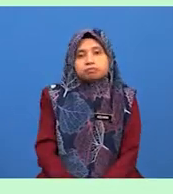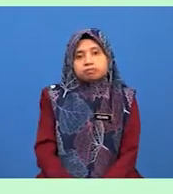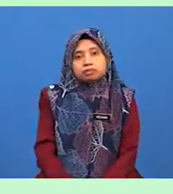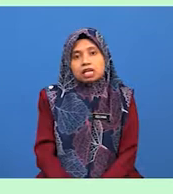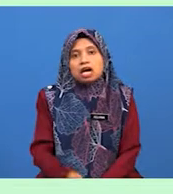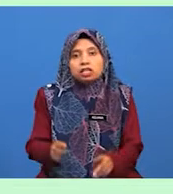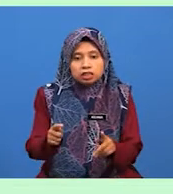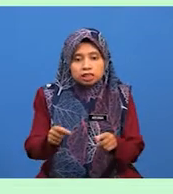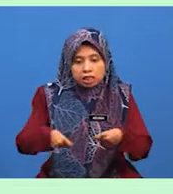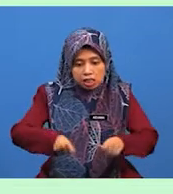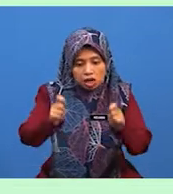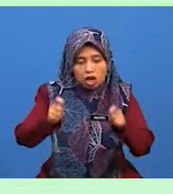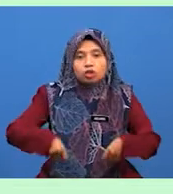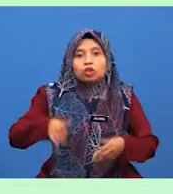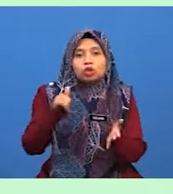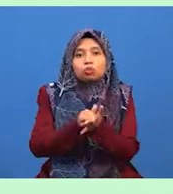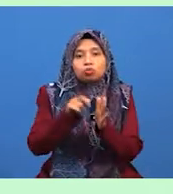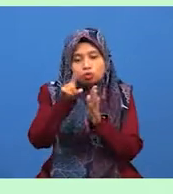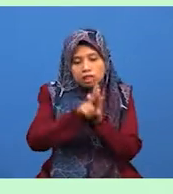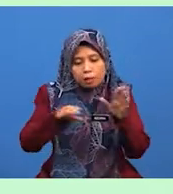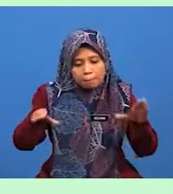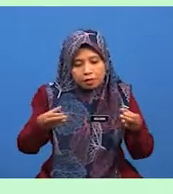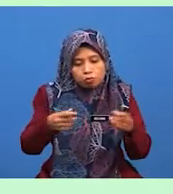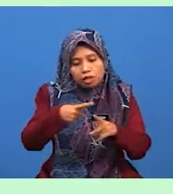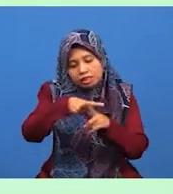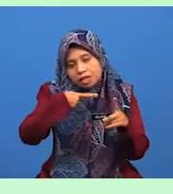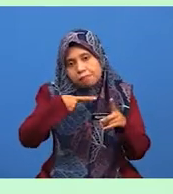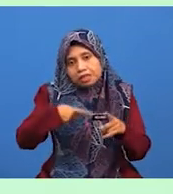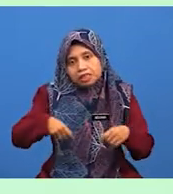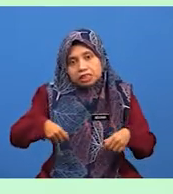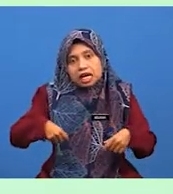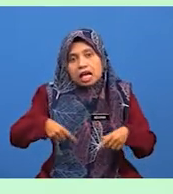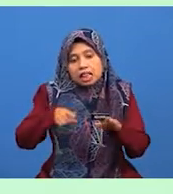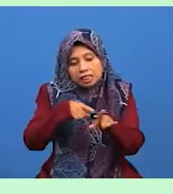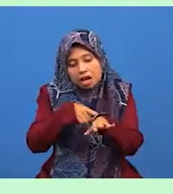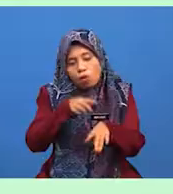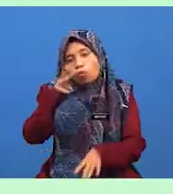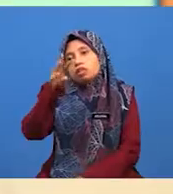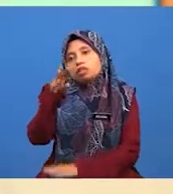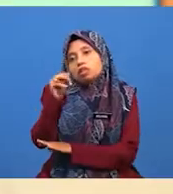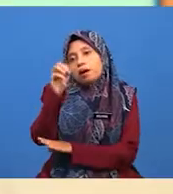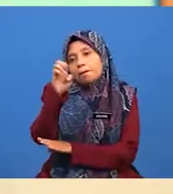Tikar itu diperbuat daripada daun mengkuang.